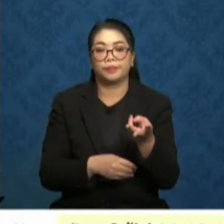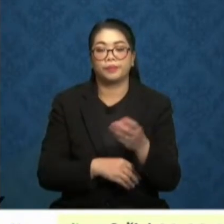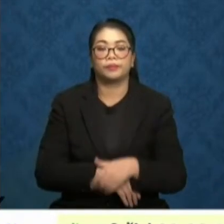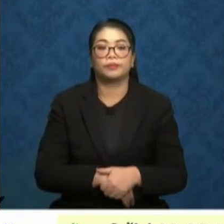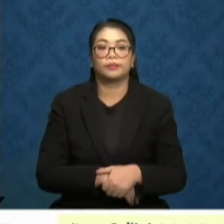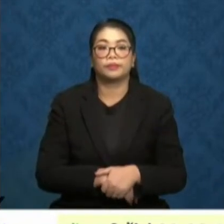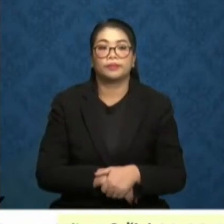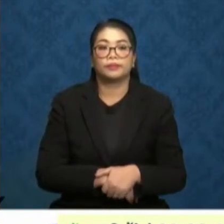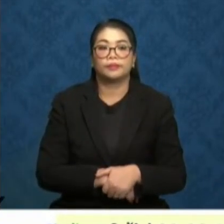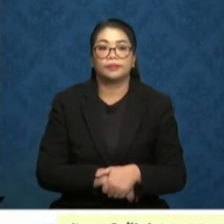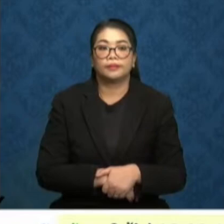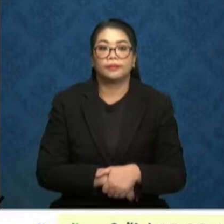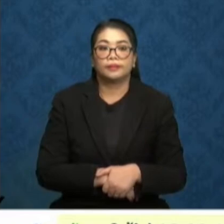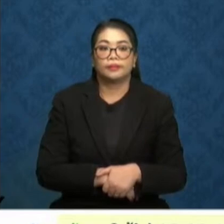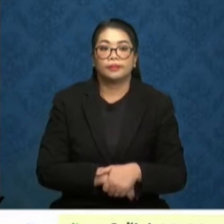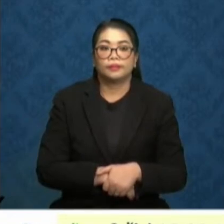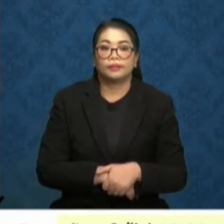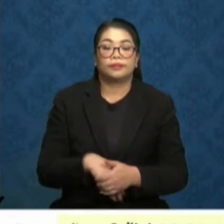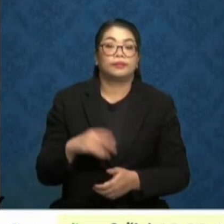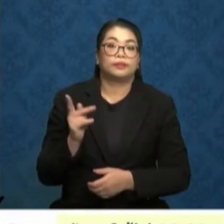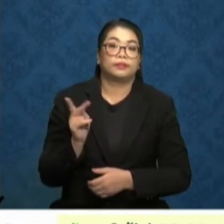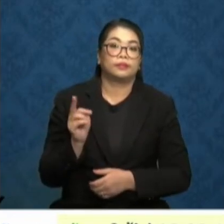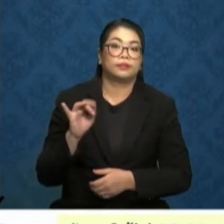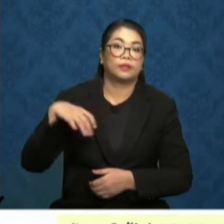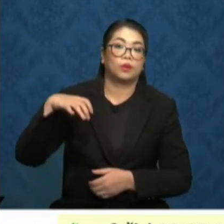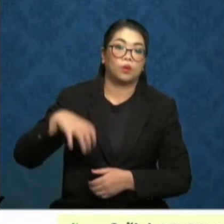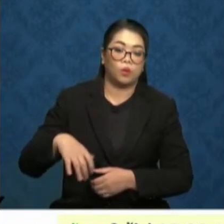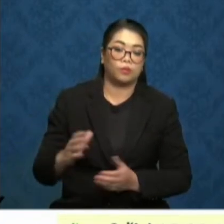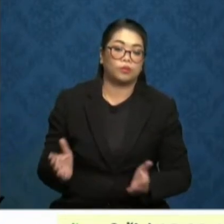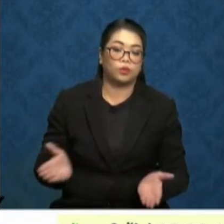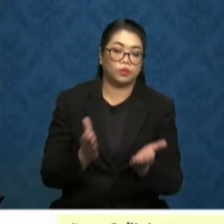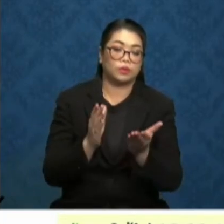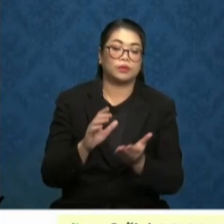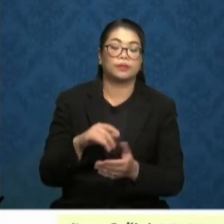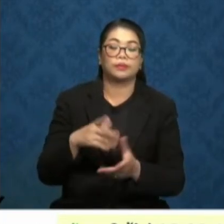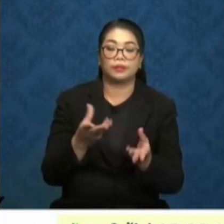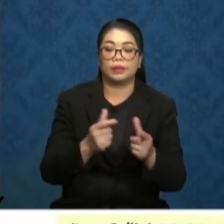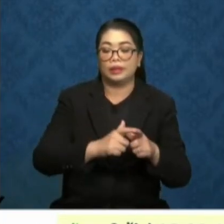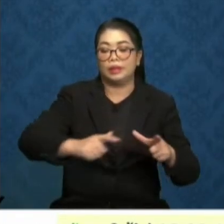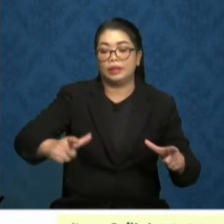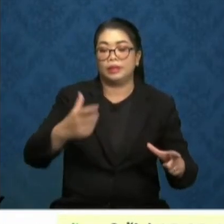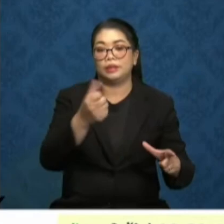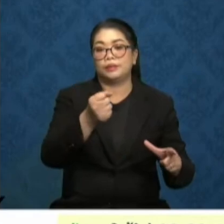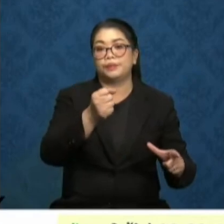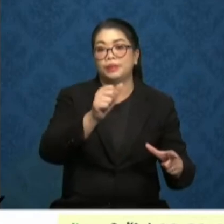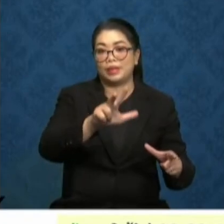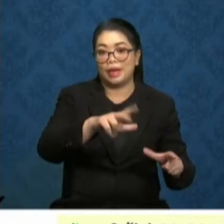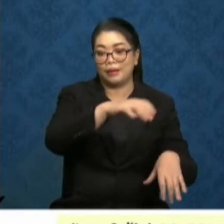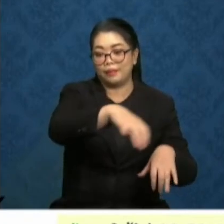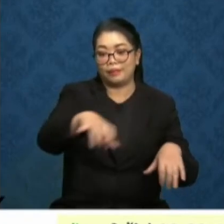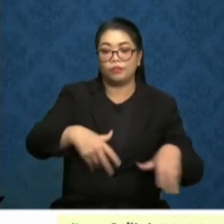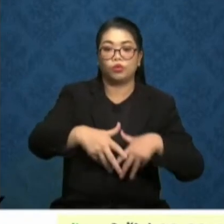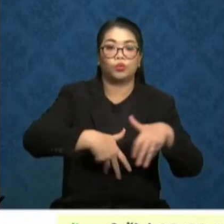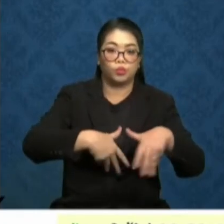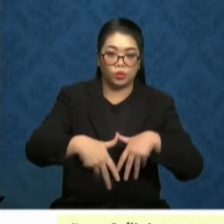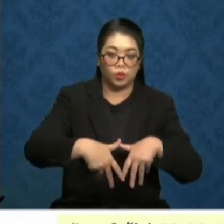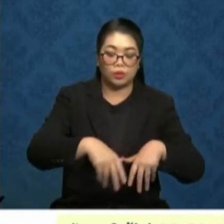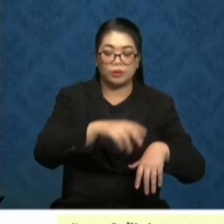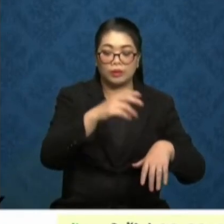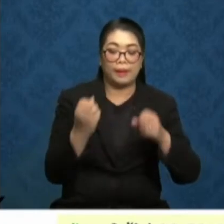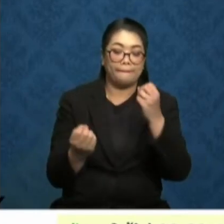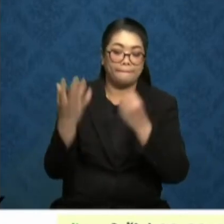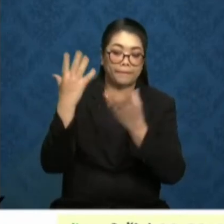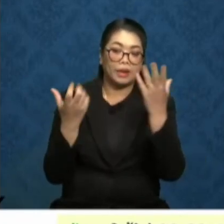บคือกรมทงเสริมสหากรได้เสนอพ้นที่ทั้หมด 13 นคม 14 ป่า 13 จงหวัด